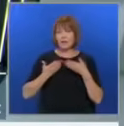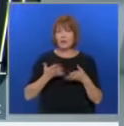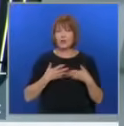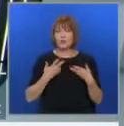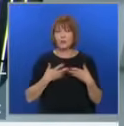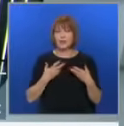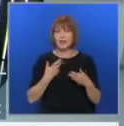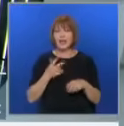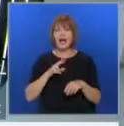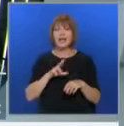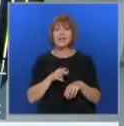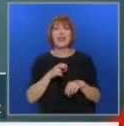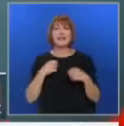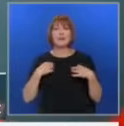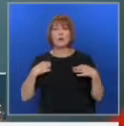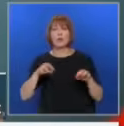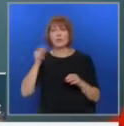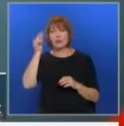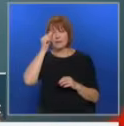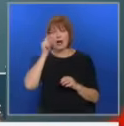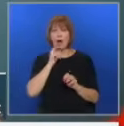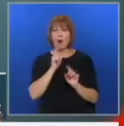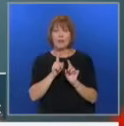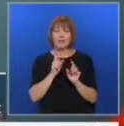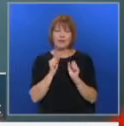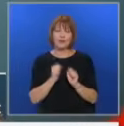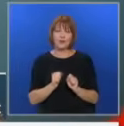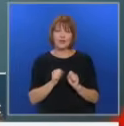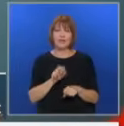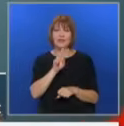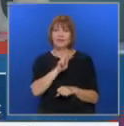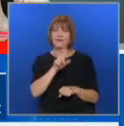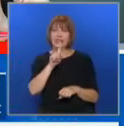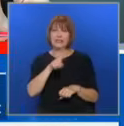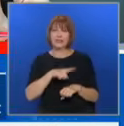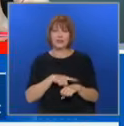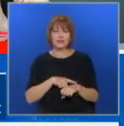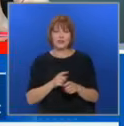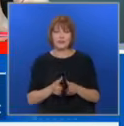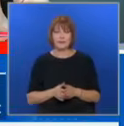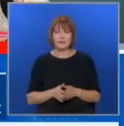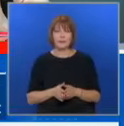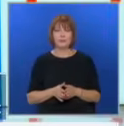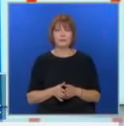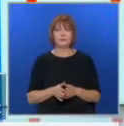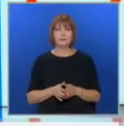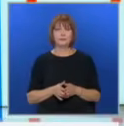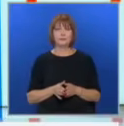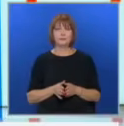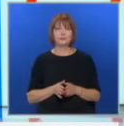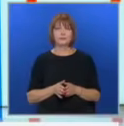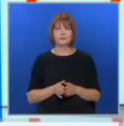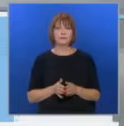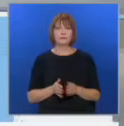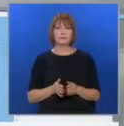заедно с Демократична България? Коментарите очаквайте в референдум в 21. С Добрина Чешмеджиева, благодаря ти.